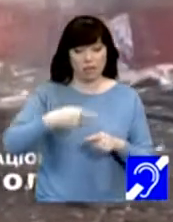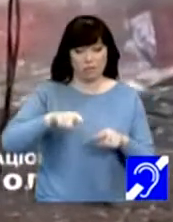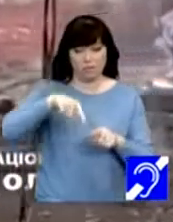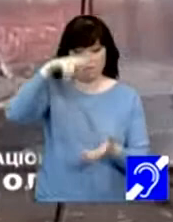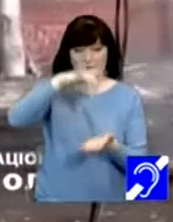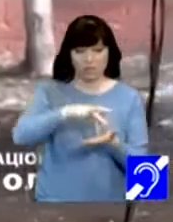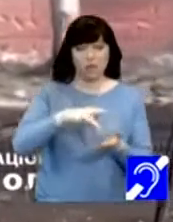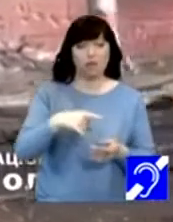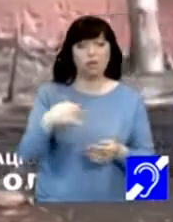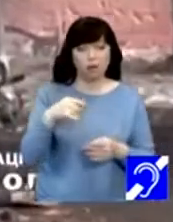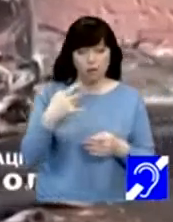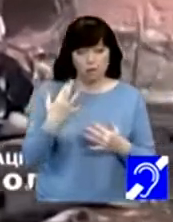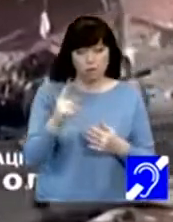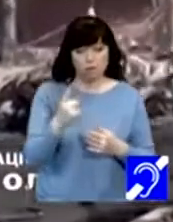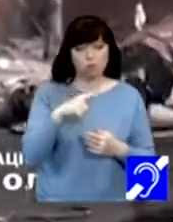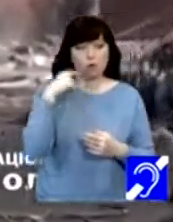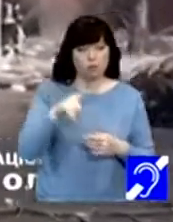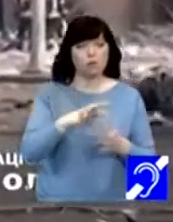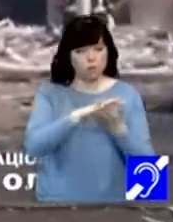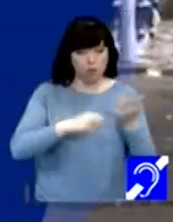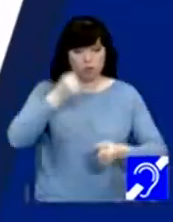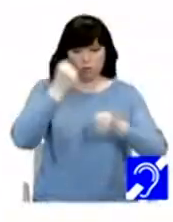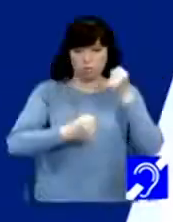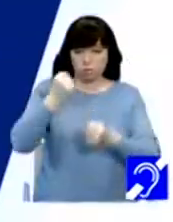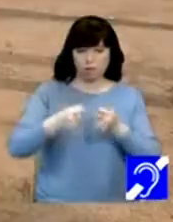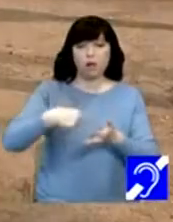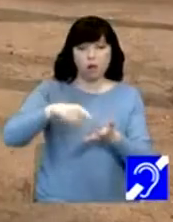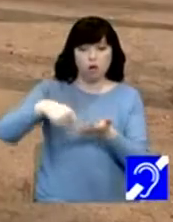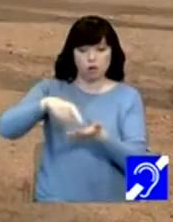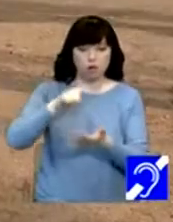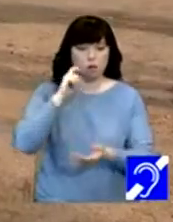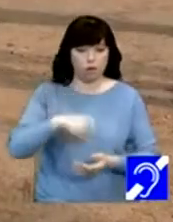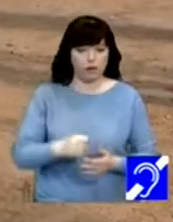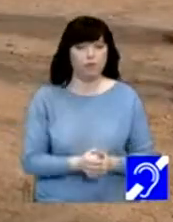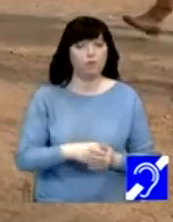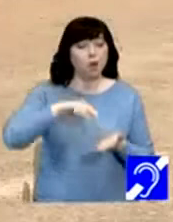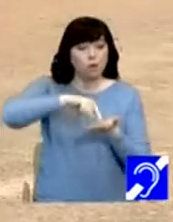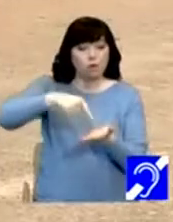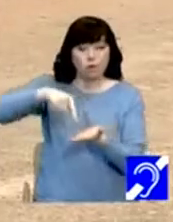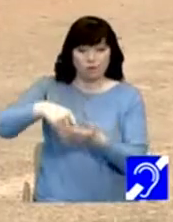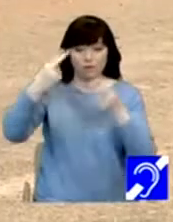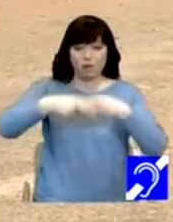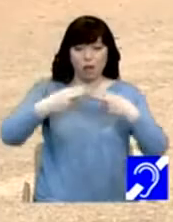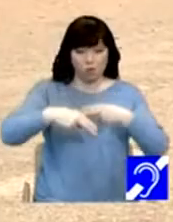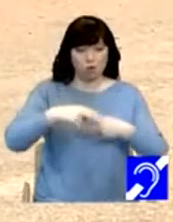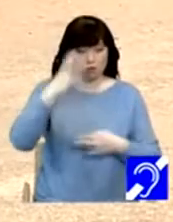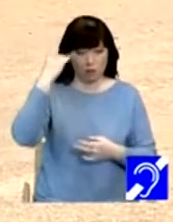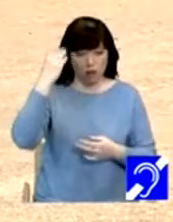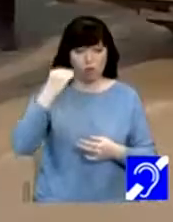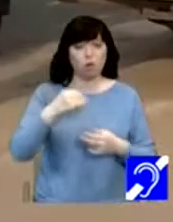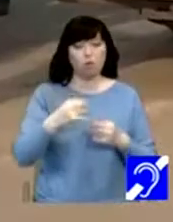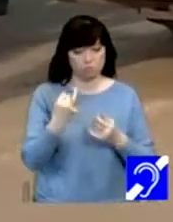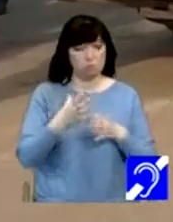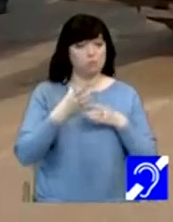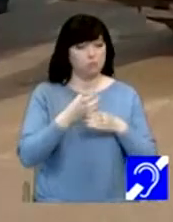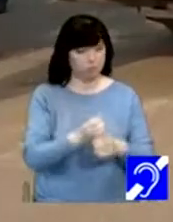rusă continua să bombardeze fără milă orașele ucrainene. La punctele de trecere a frontierei Republicii Moldova este o